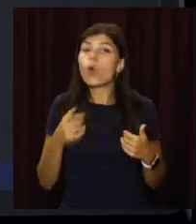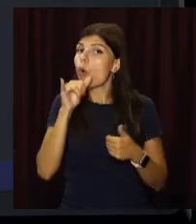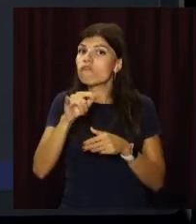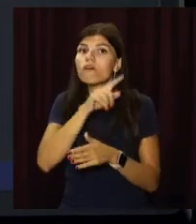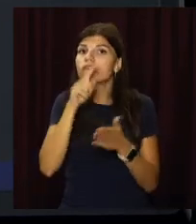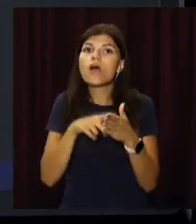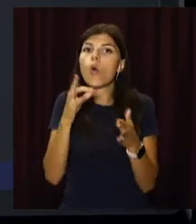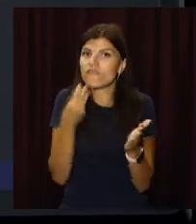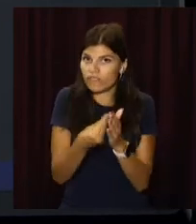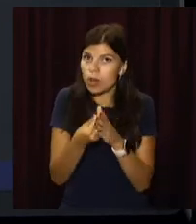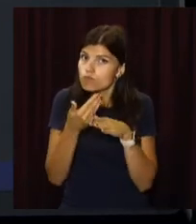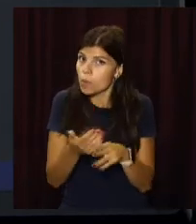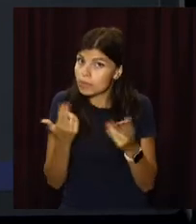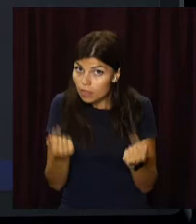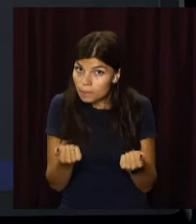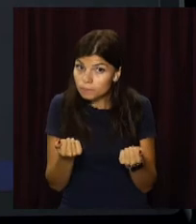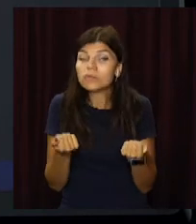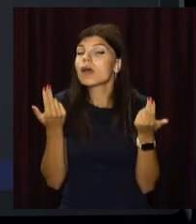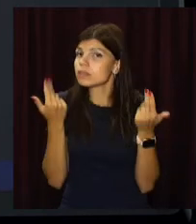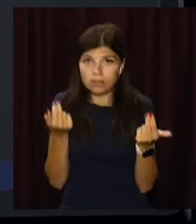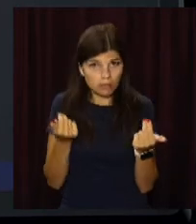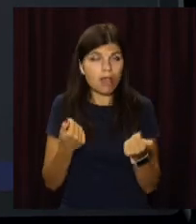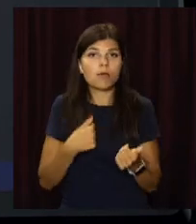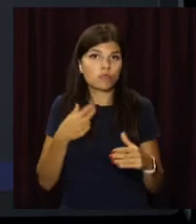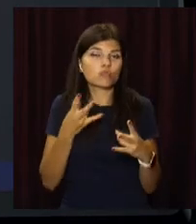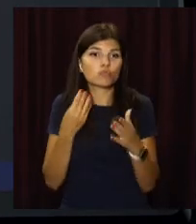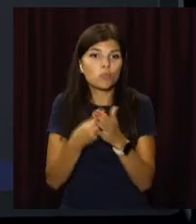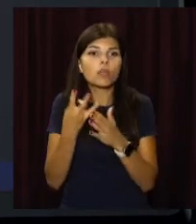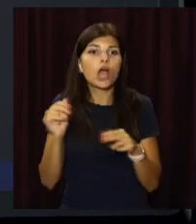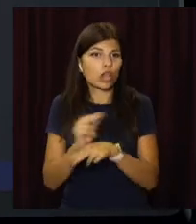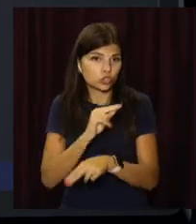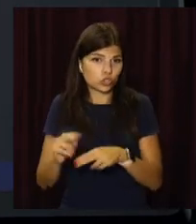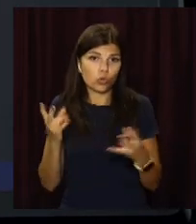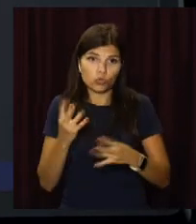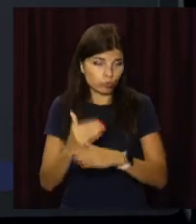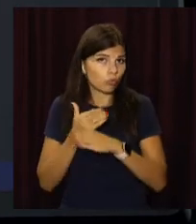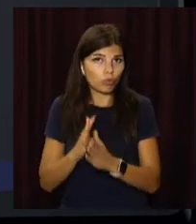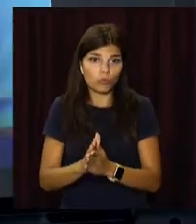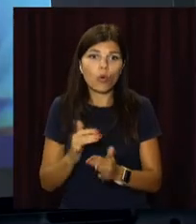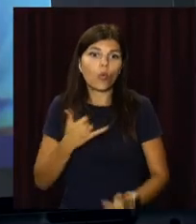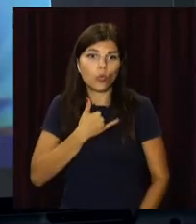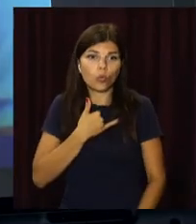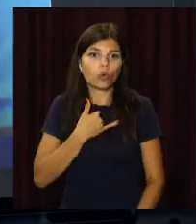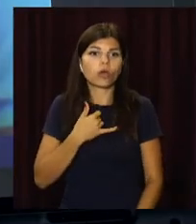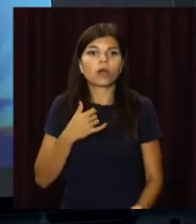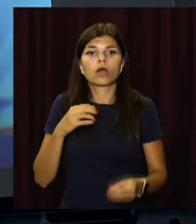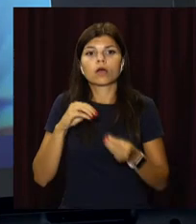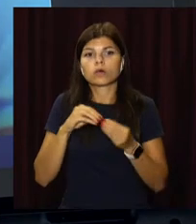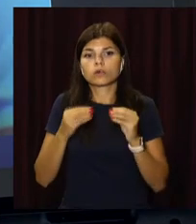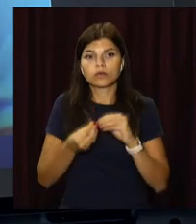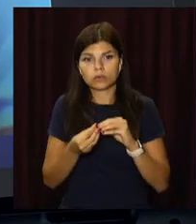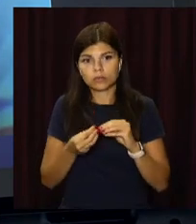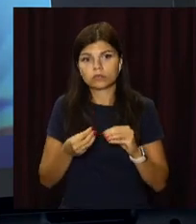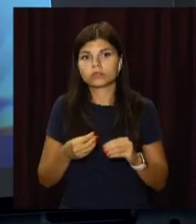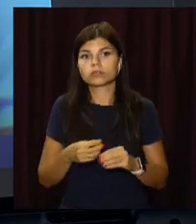Да, матеріальна допомога на лічення. У меня лимфома Ходжкина, заболевание. Попала на белокрепленную